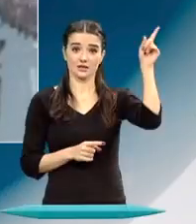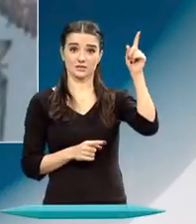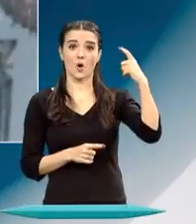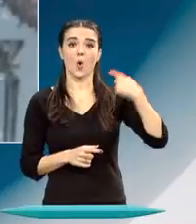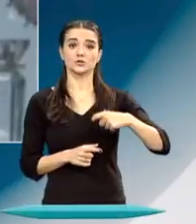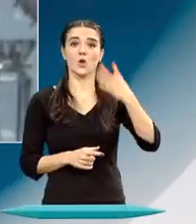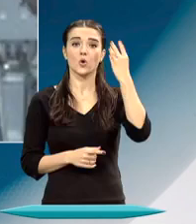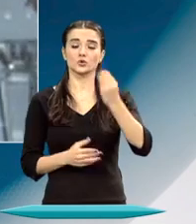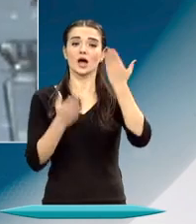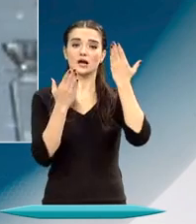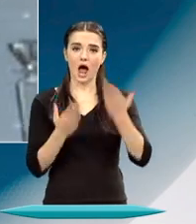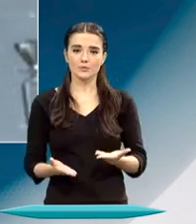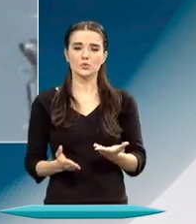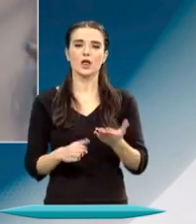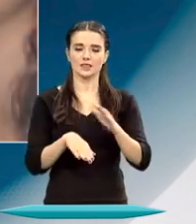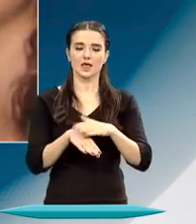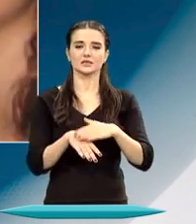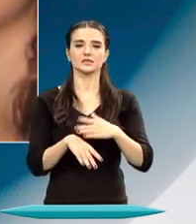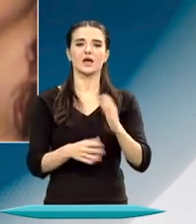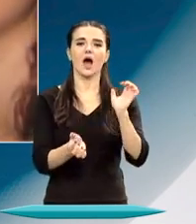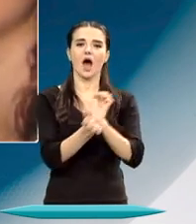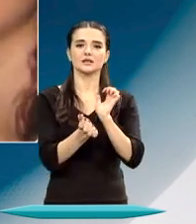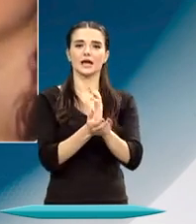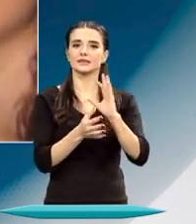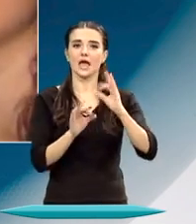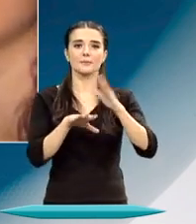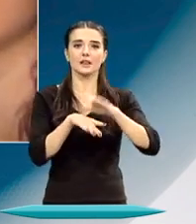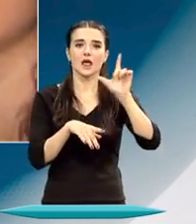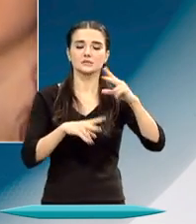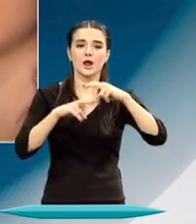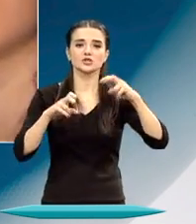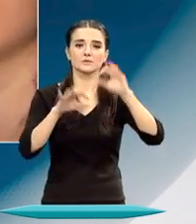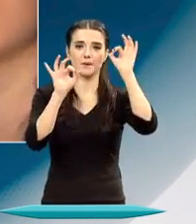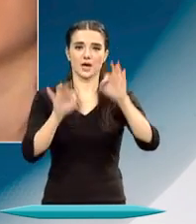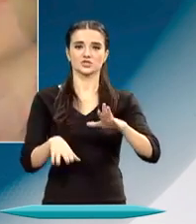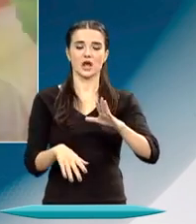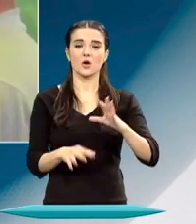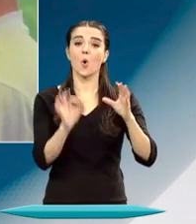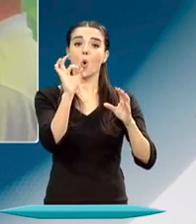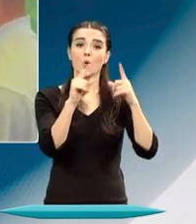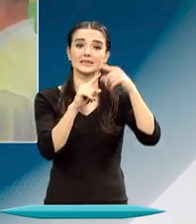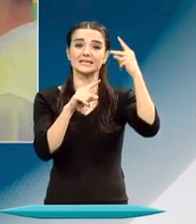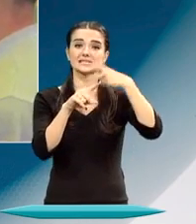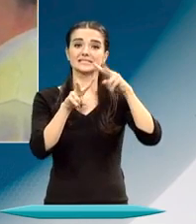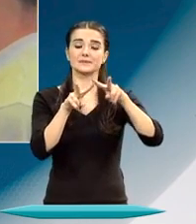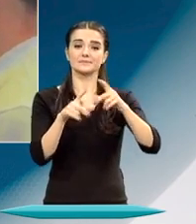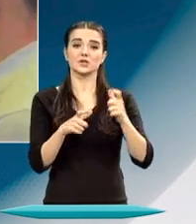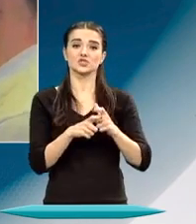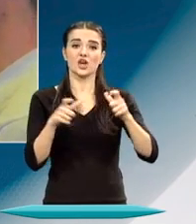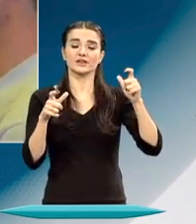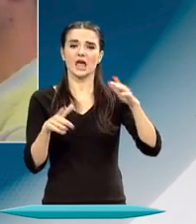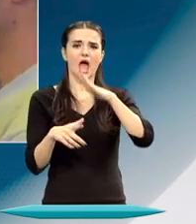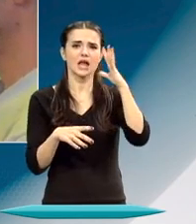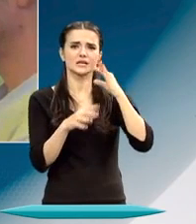Baha'nın özel olduğunu kabul eden aile ne yapacağını araştırmaya başlar. Otizm, çevrelerindeki